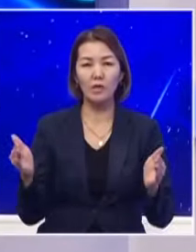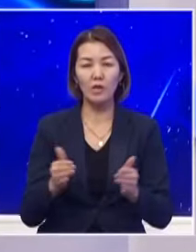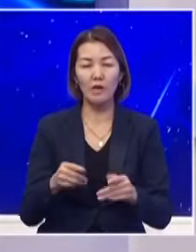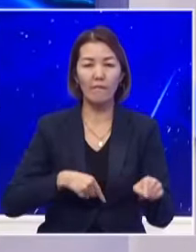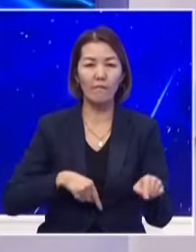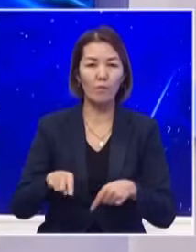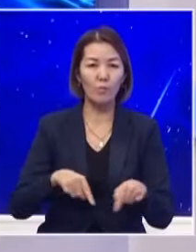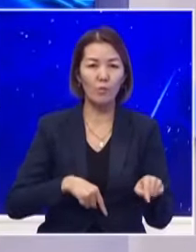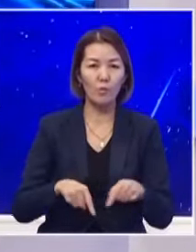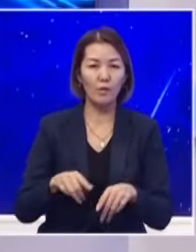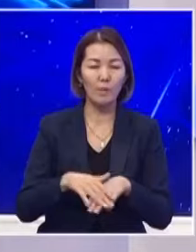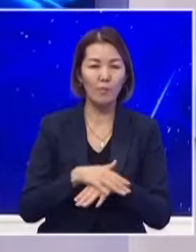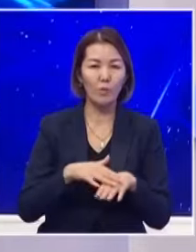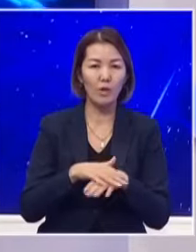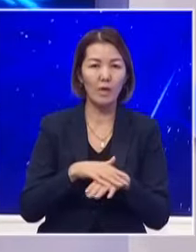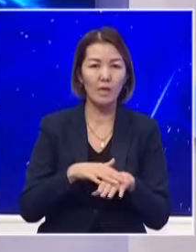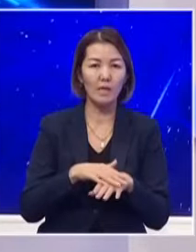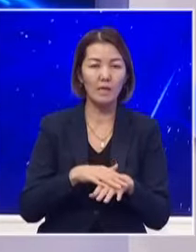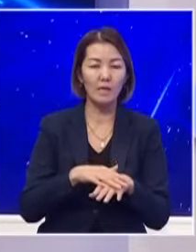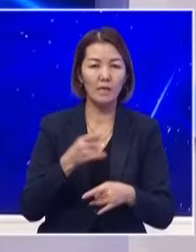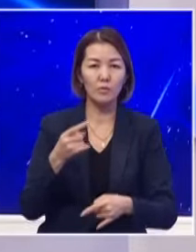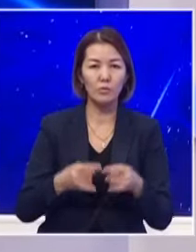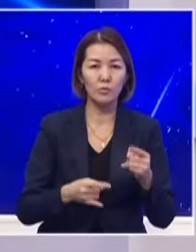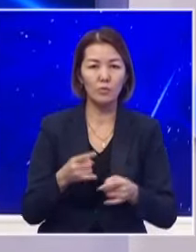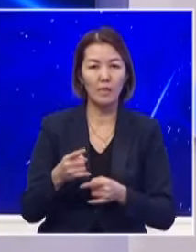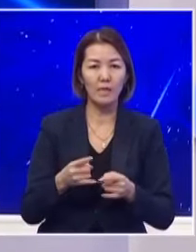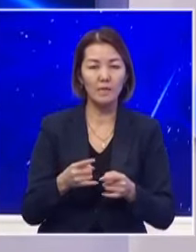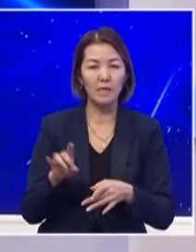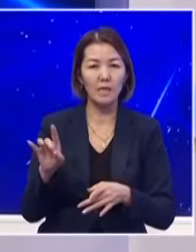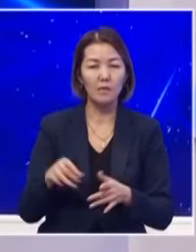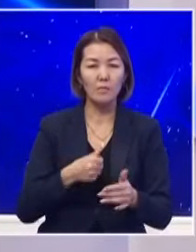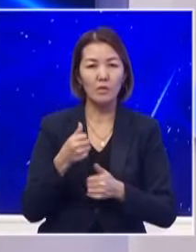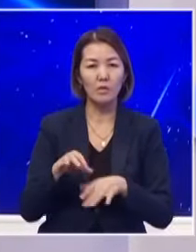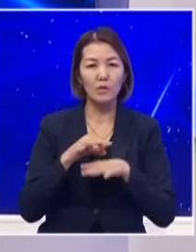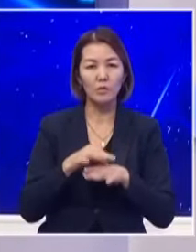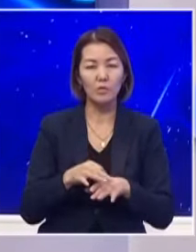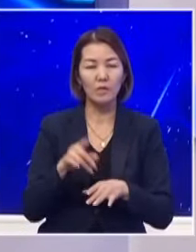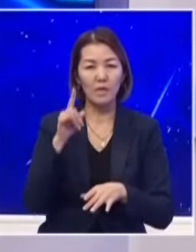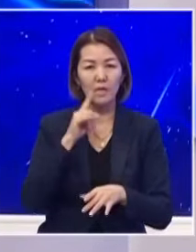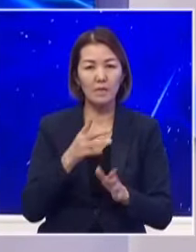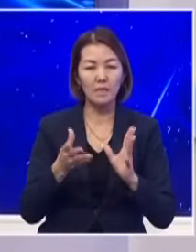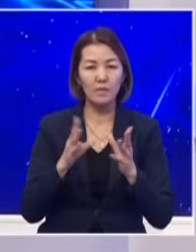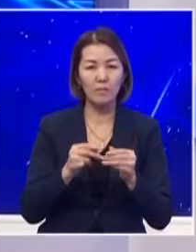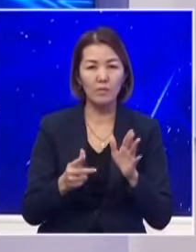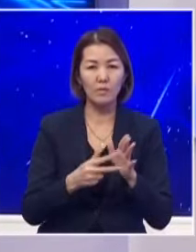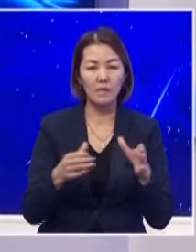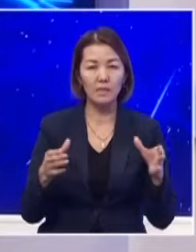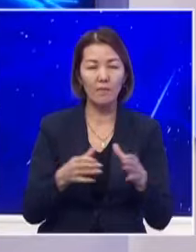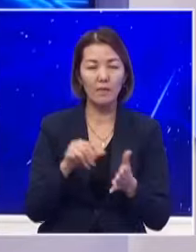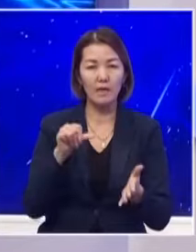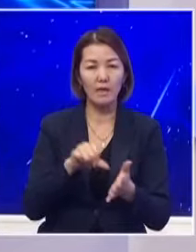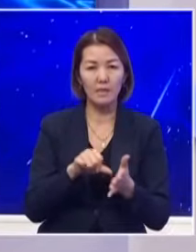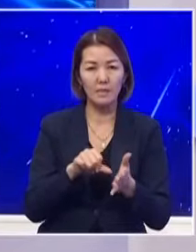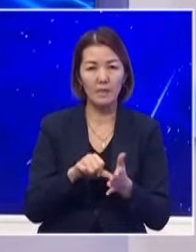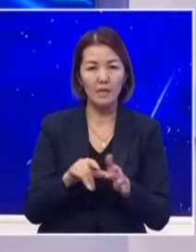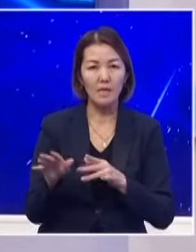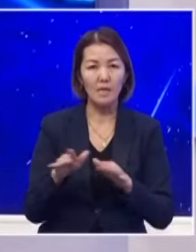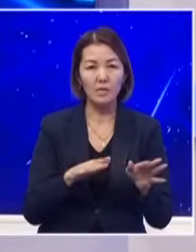Талдықорғанда шағын футболдан бұқаралық ақпарат құралдары өкілдері арасында республикалық жарыс өтті. Оған еліміздің әр аймағынан 8 команда